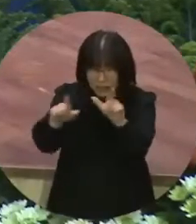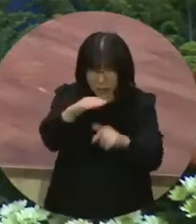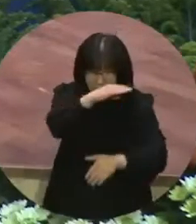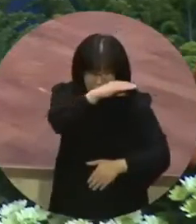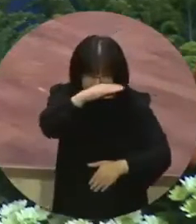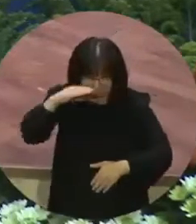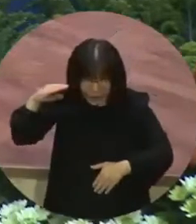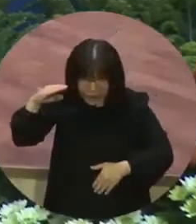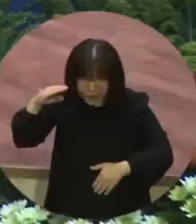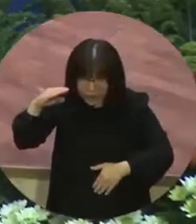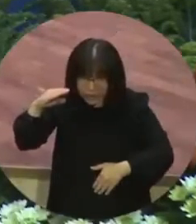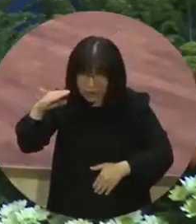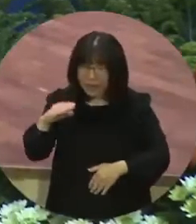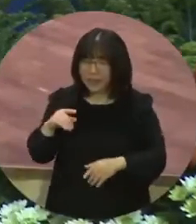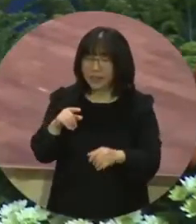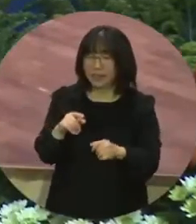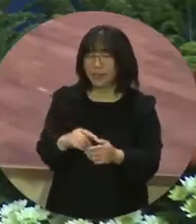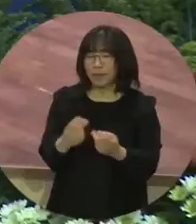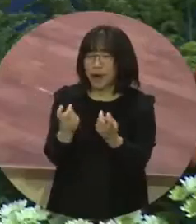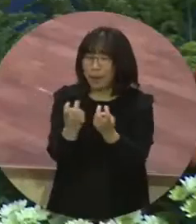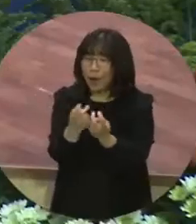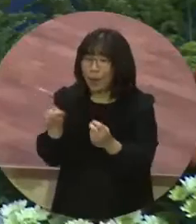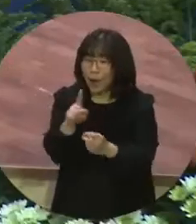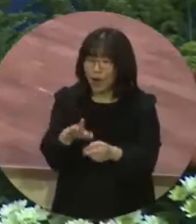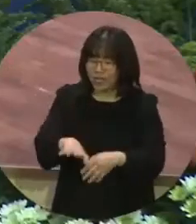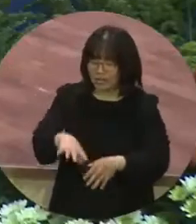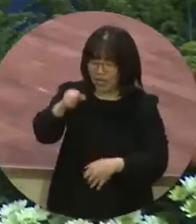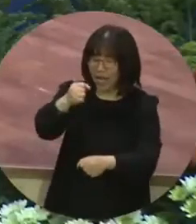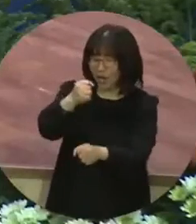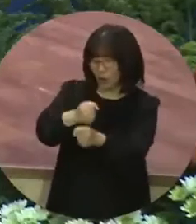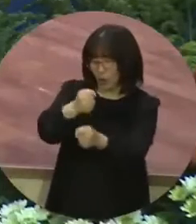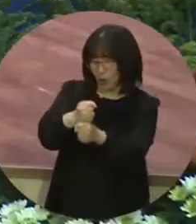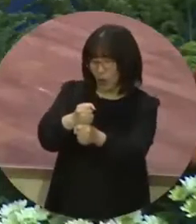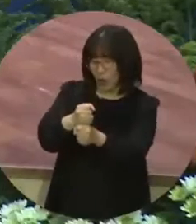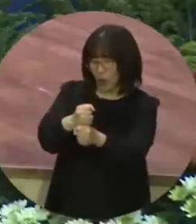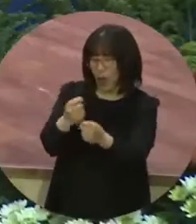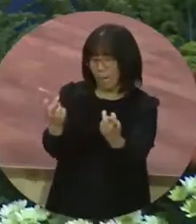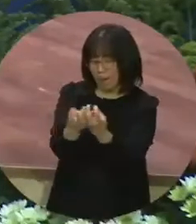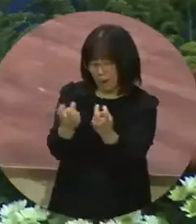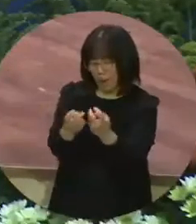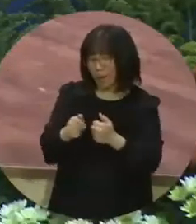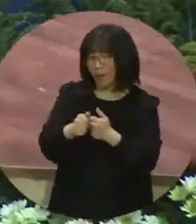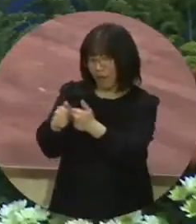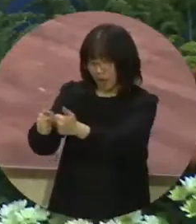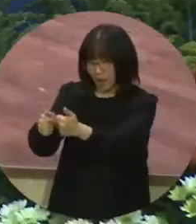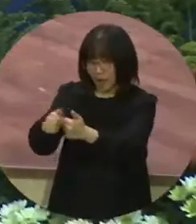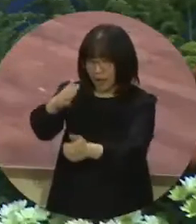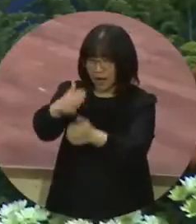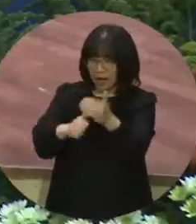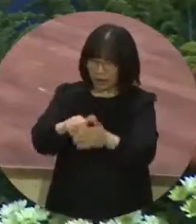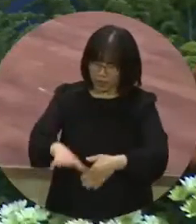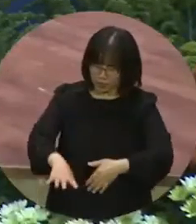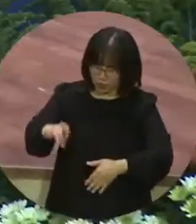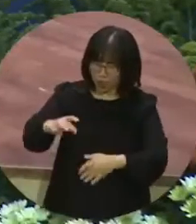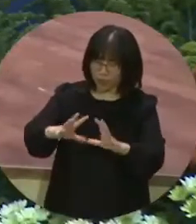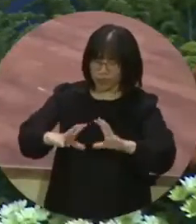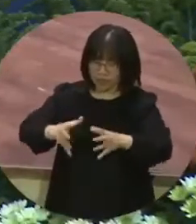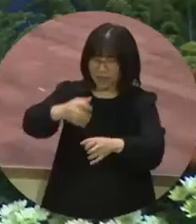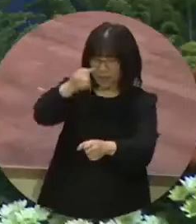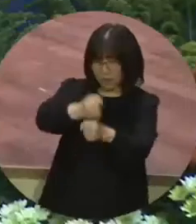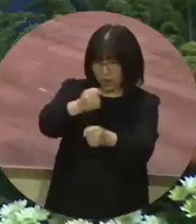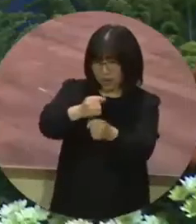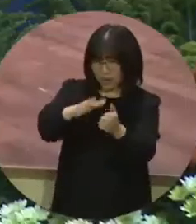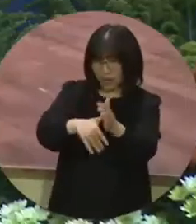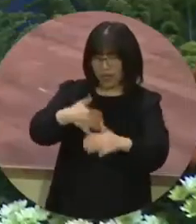중요한 원리가 있는데 그것이 바로 창조 원리를 따라가는 겁니다. 창조 원리. 원래 하나님께서 세상을 창조하실 때